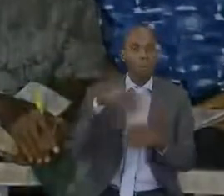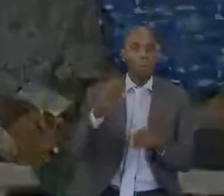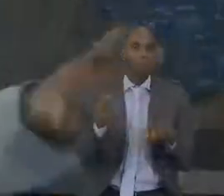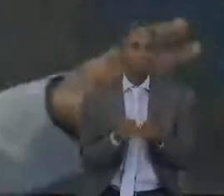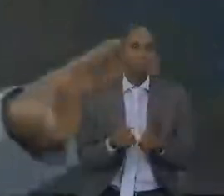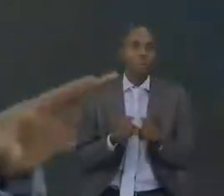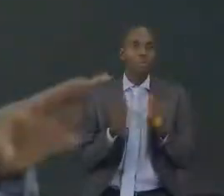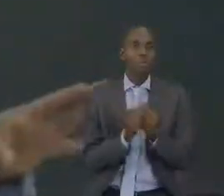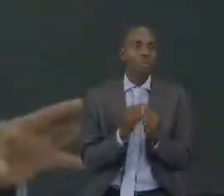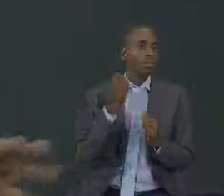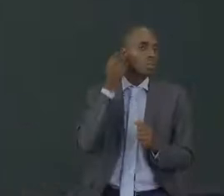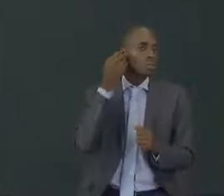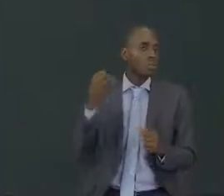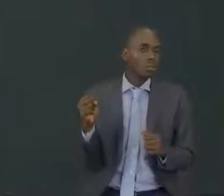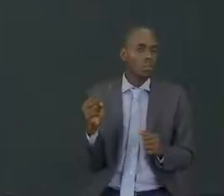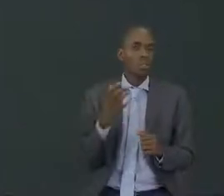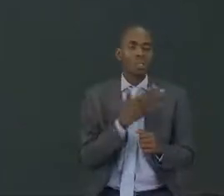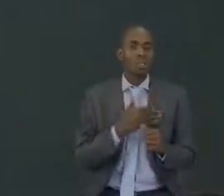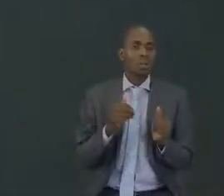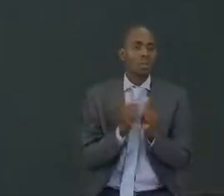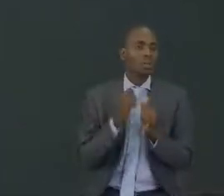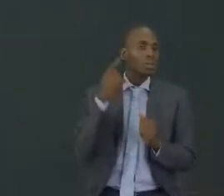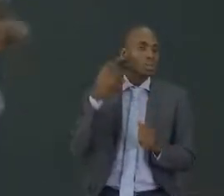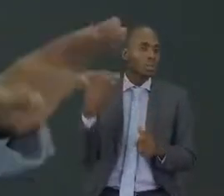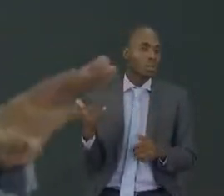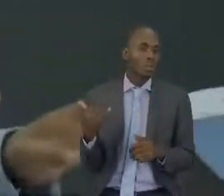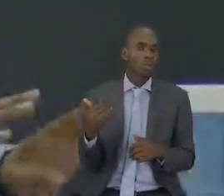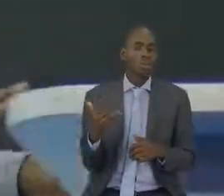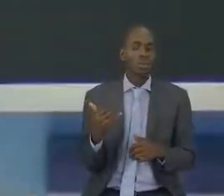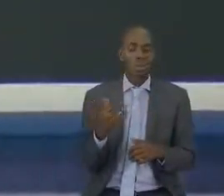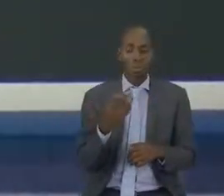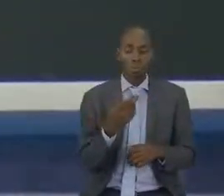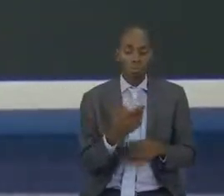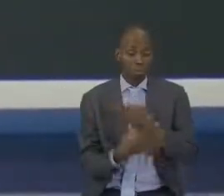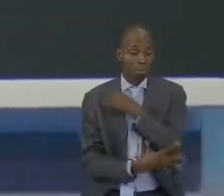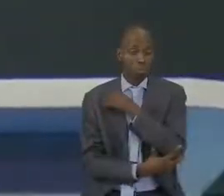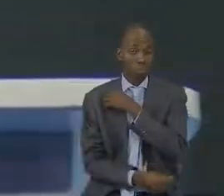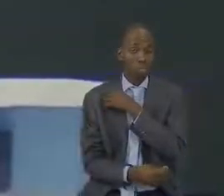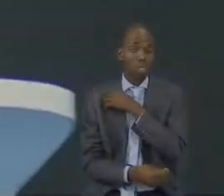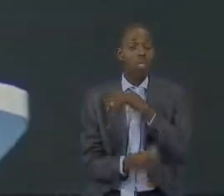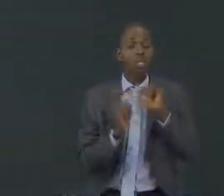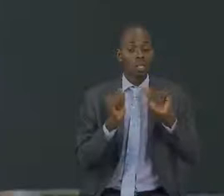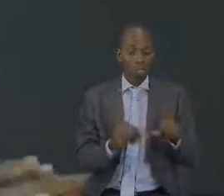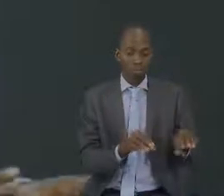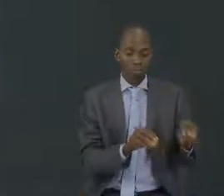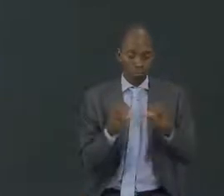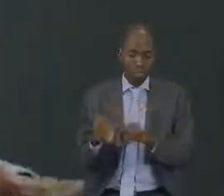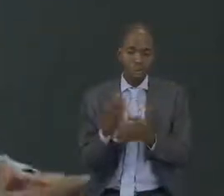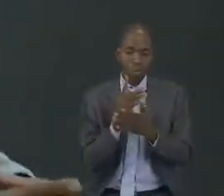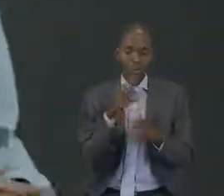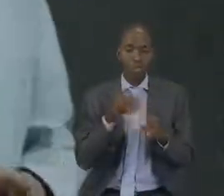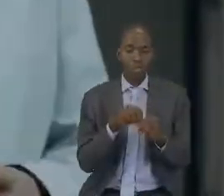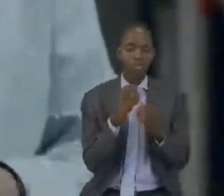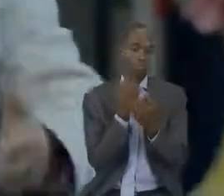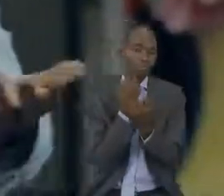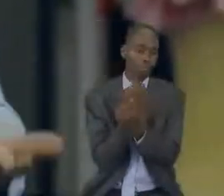son peuple avec de l'argent et de l'or. La pauvreté peut mettre une personne en captivité.